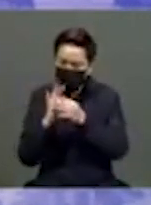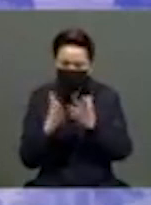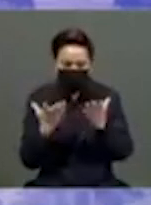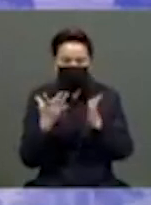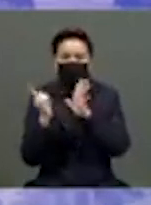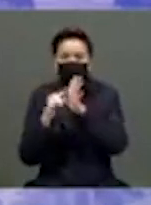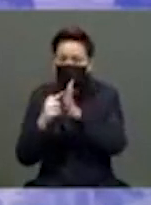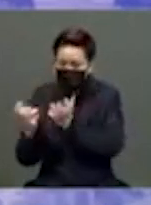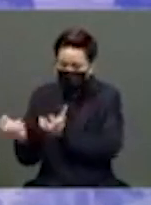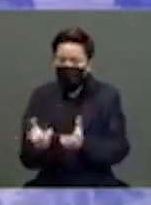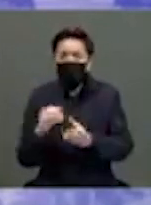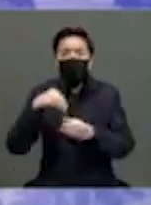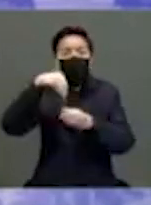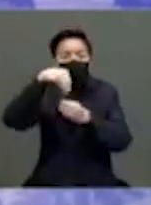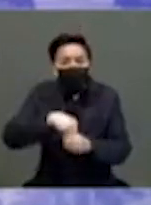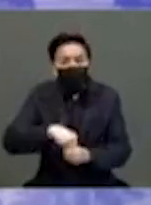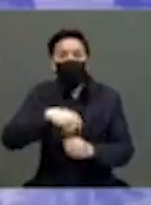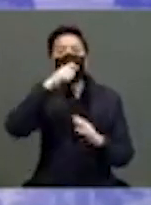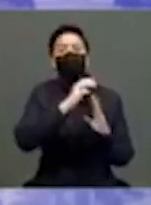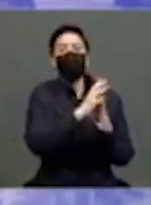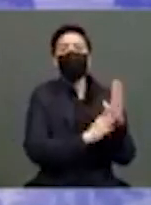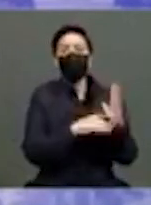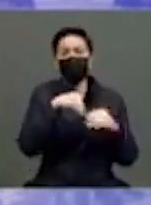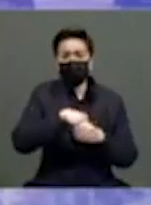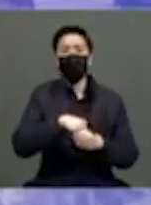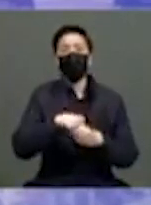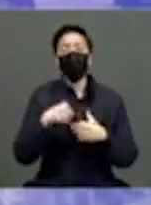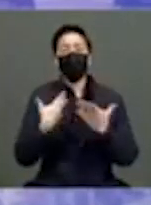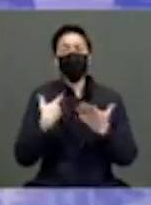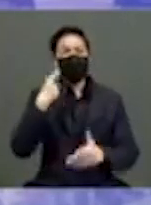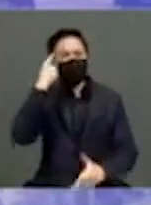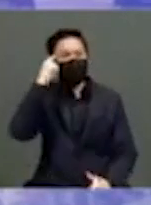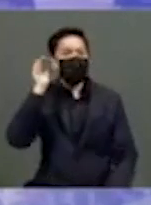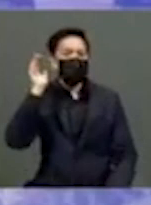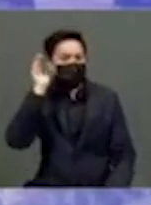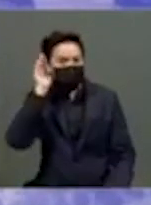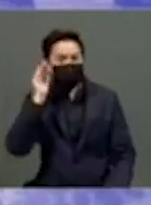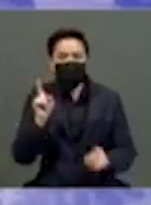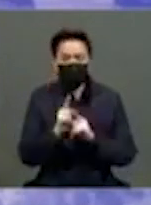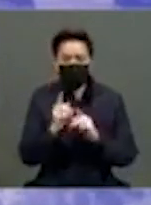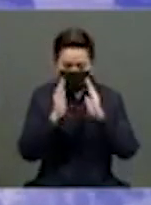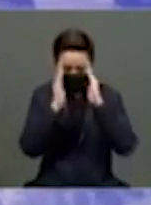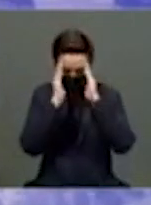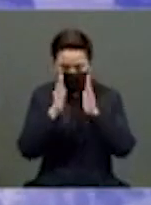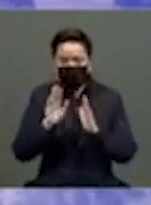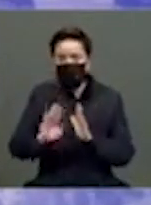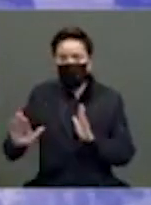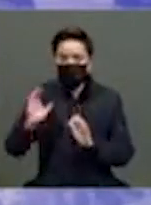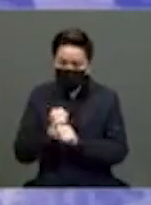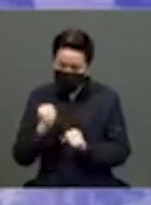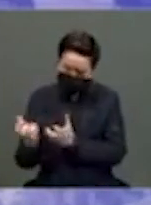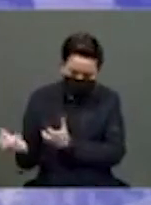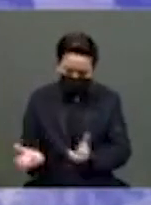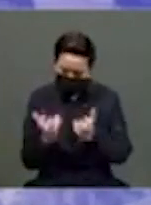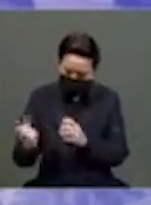บล็อกถ้าเกิดขึ้นอยู่ในประเทศไทยซึ่งก็เชื่อมั่นได้ว่าว่าในความตั้งใจของทุกๆคนคงจะทำให้